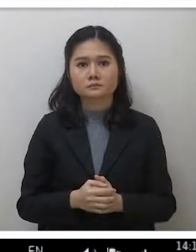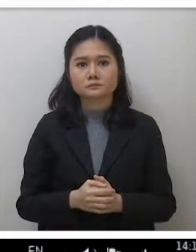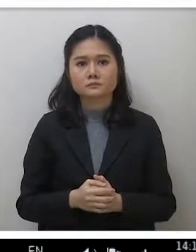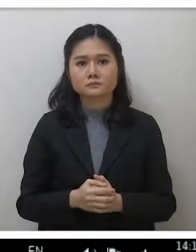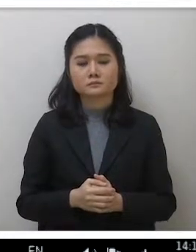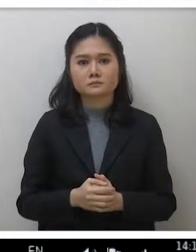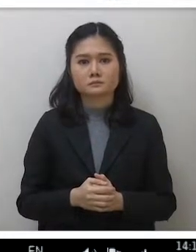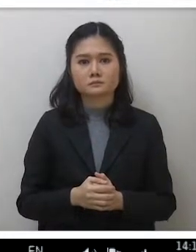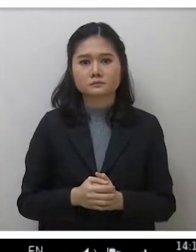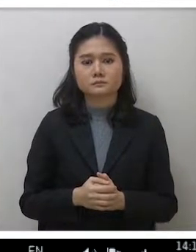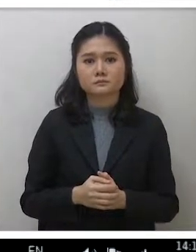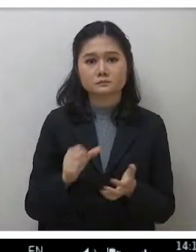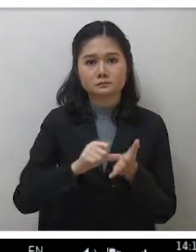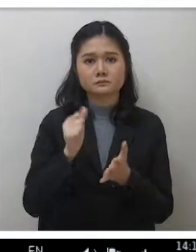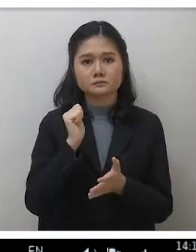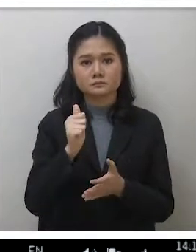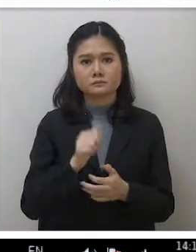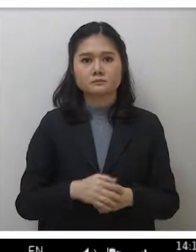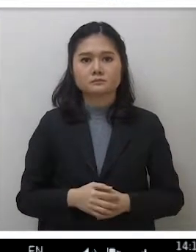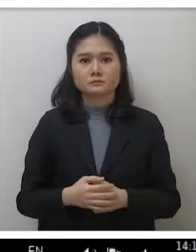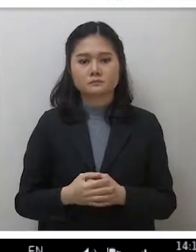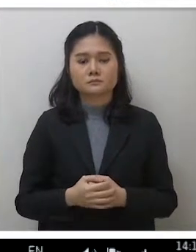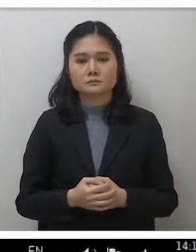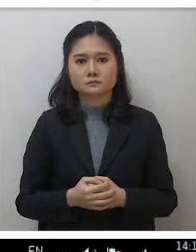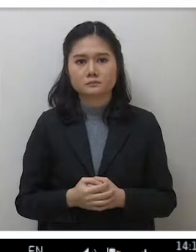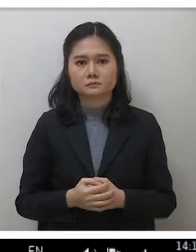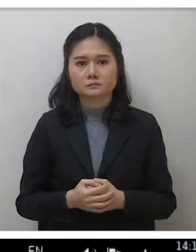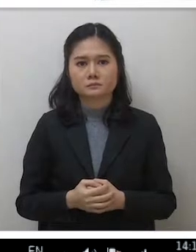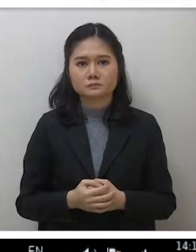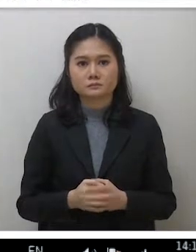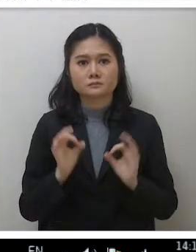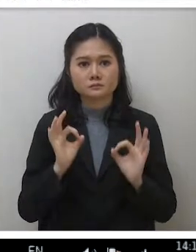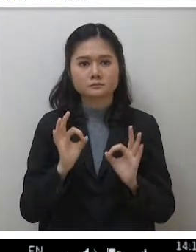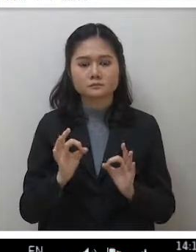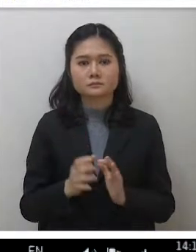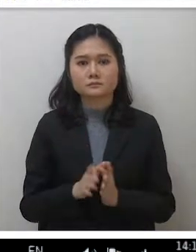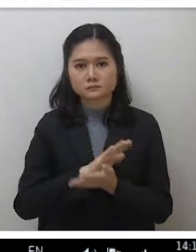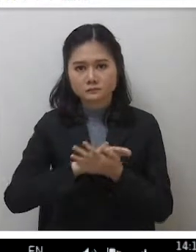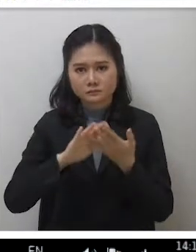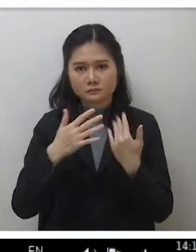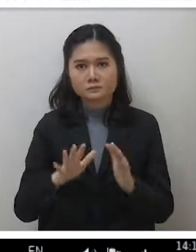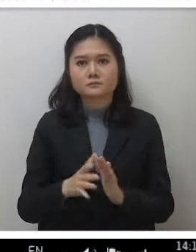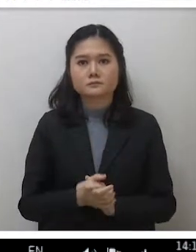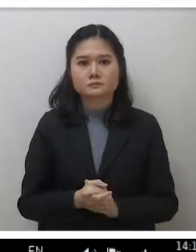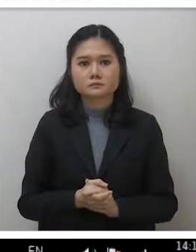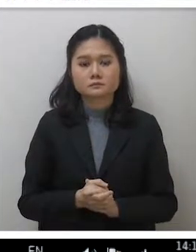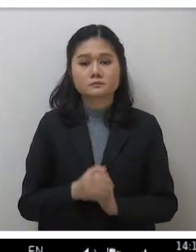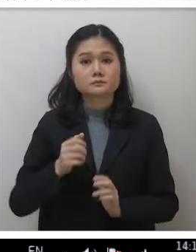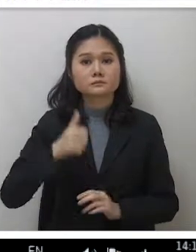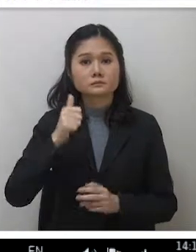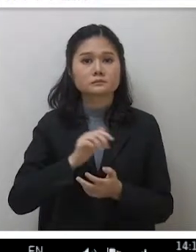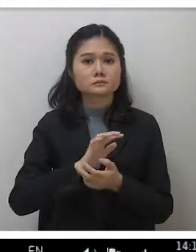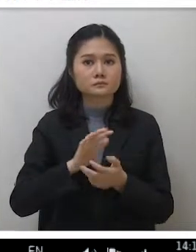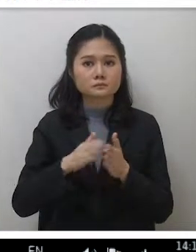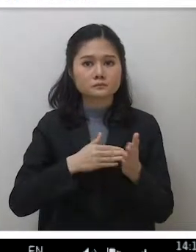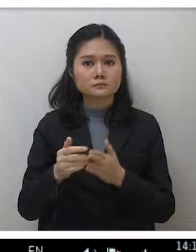นะครับแก้ได้เลยแก้พรีวิวให้เราเห็นเลยโอเคเรียบร้อยเราได้สีที่พอ